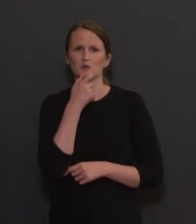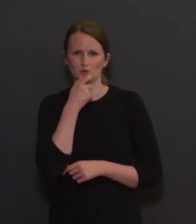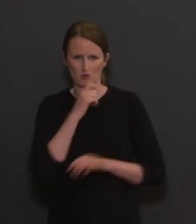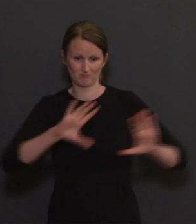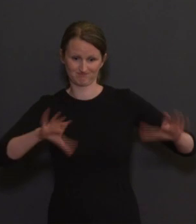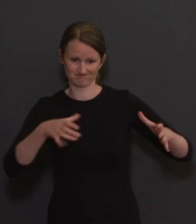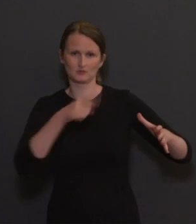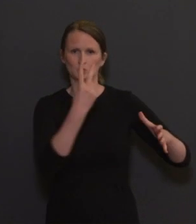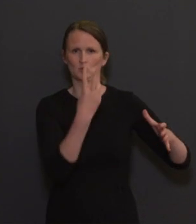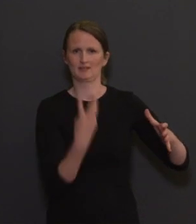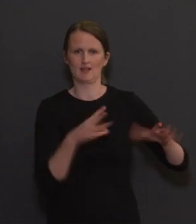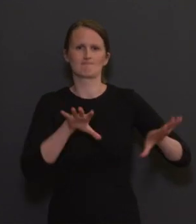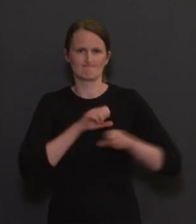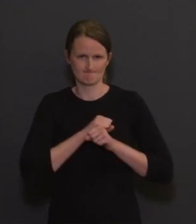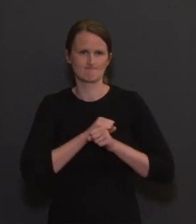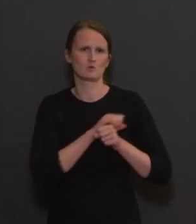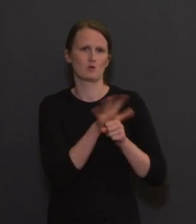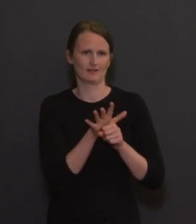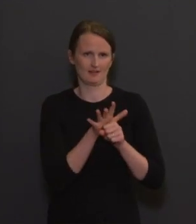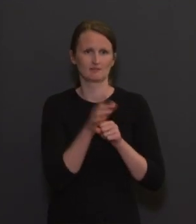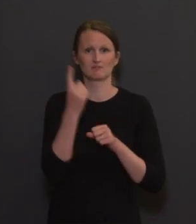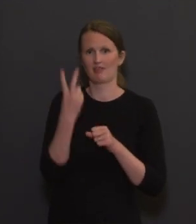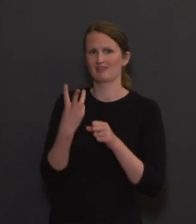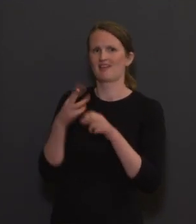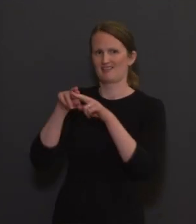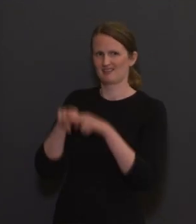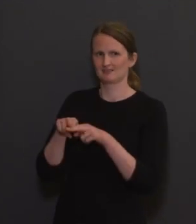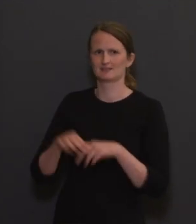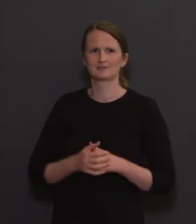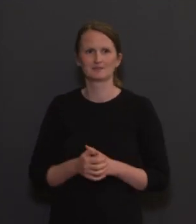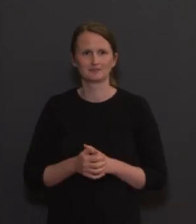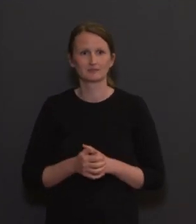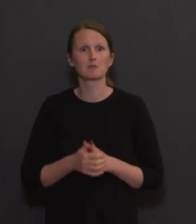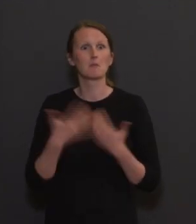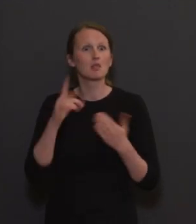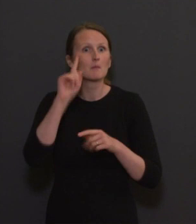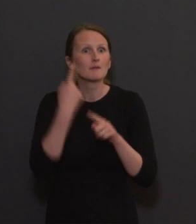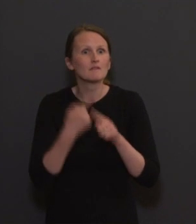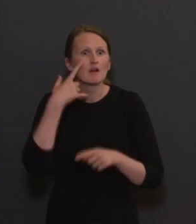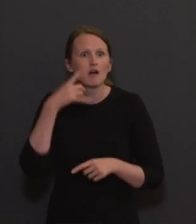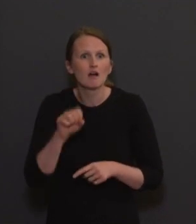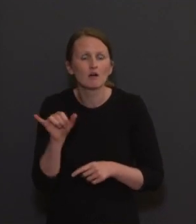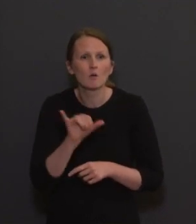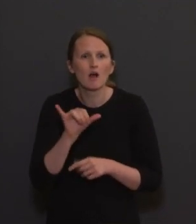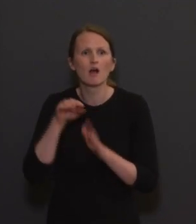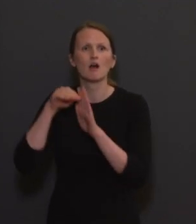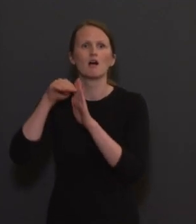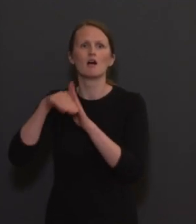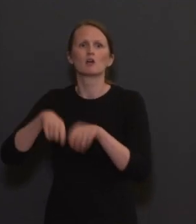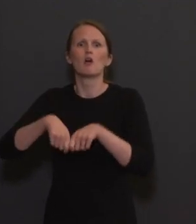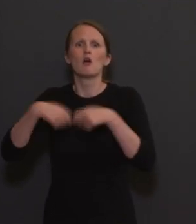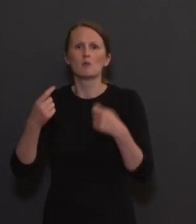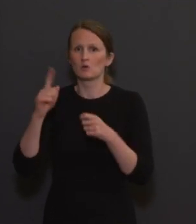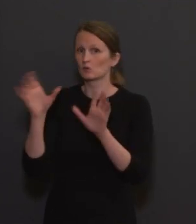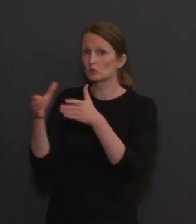avons une diminution aussi de la représentation des personnes plus âgées, entre autres des plus de 70 ans. Et ça, c'est un point extrêmement positif, puisqu'on sait